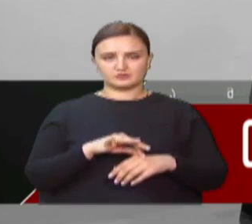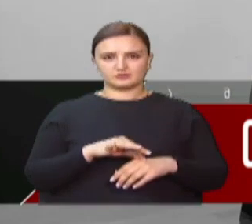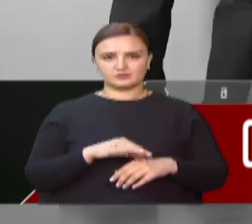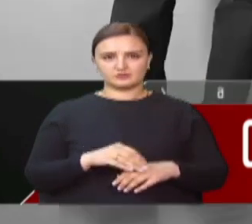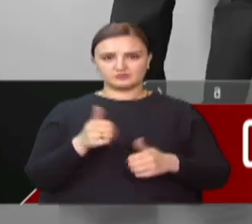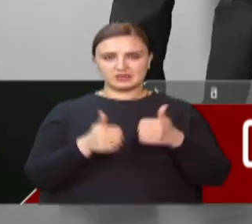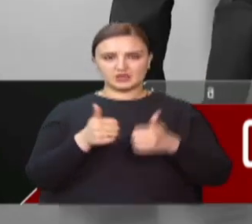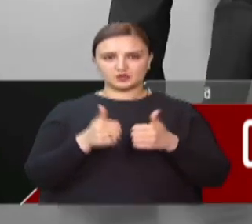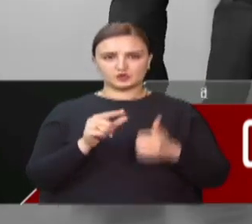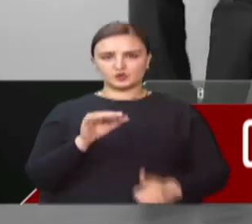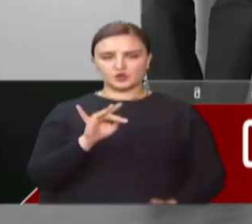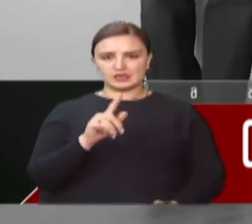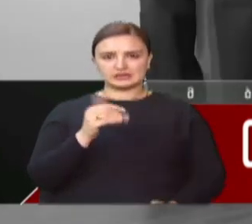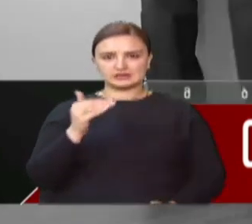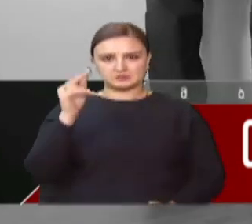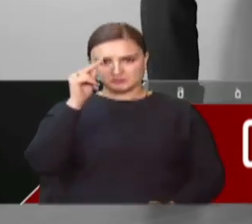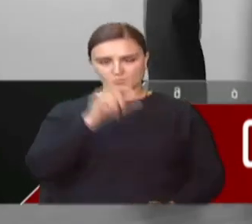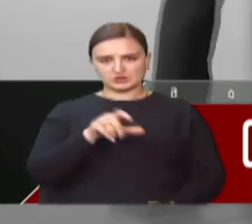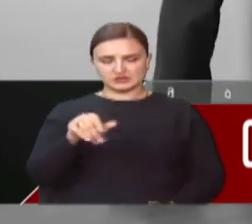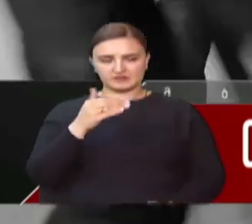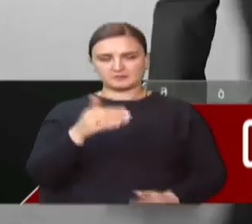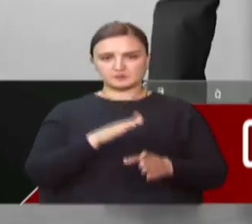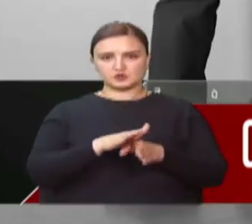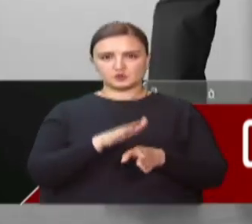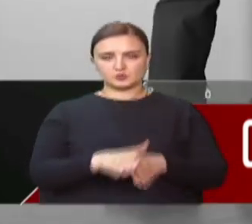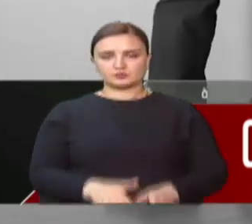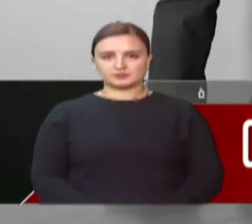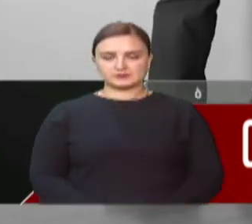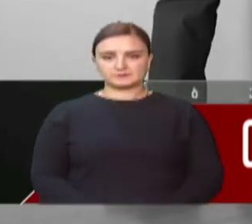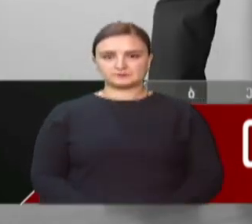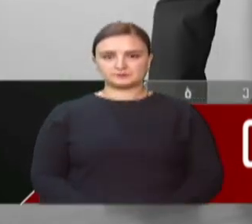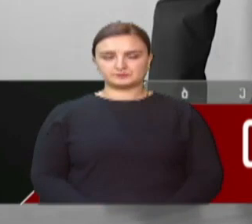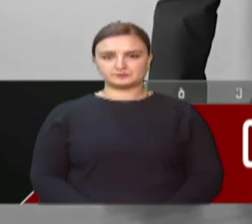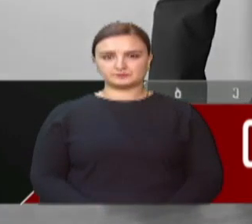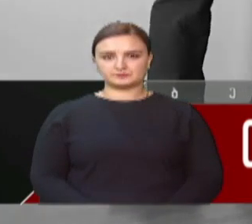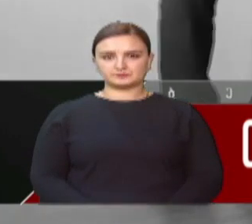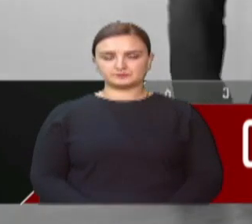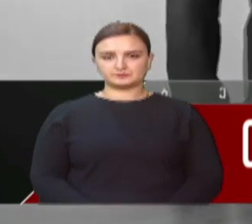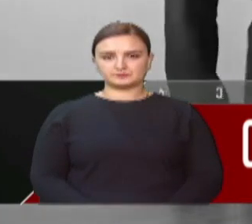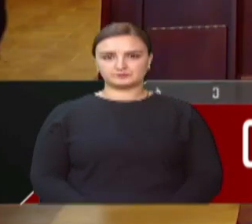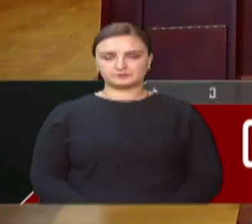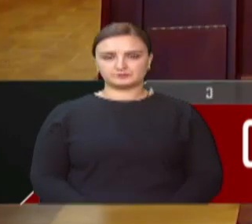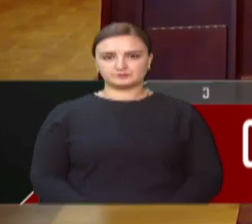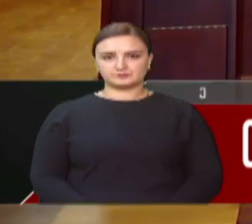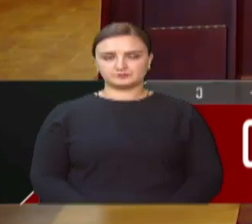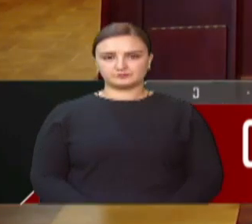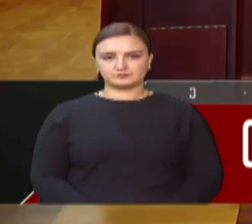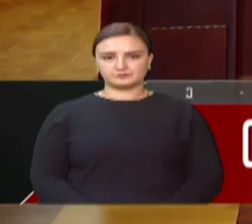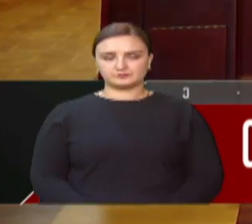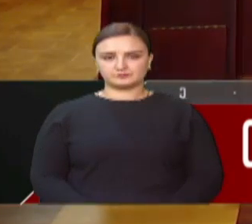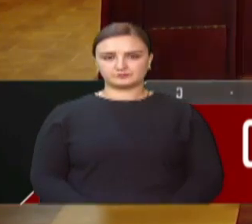მარათონი ალექსანდრე თორაძის მოსწავლეების შესრულებით.